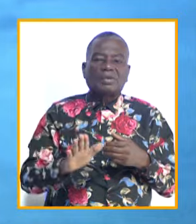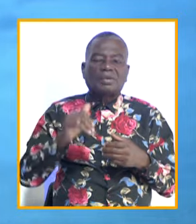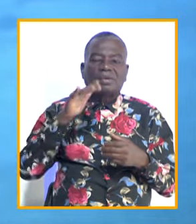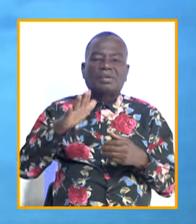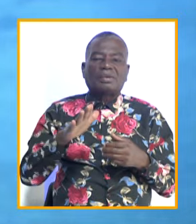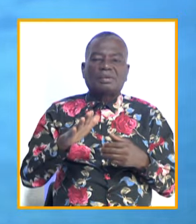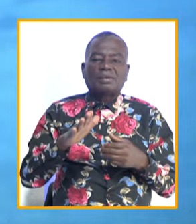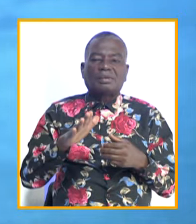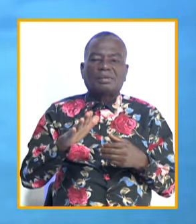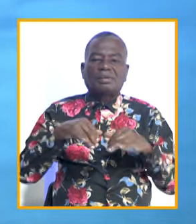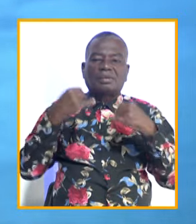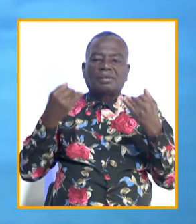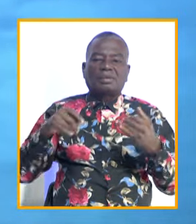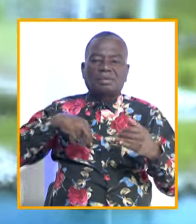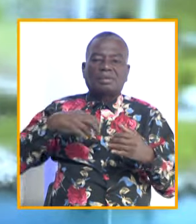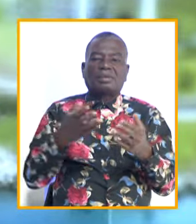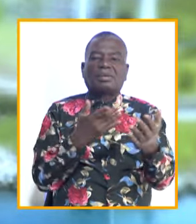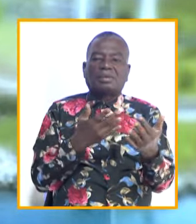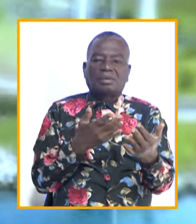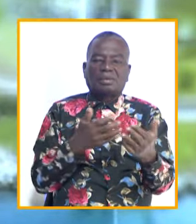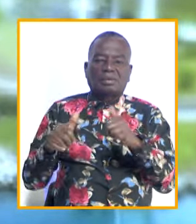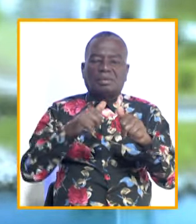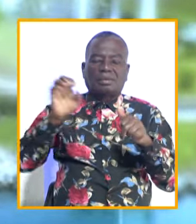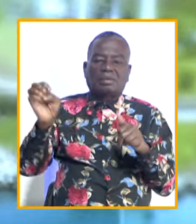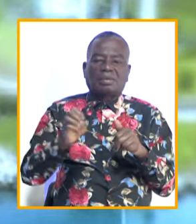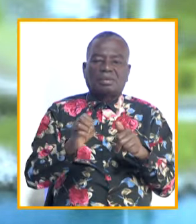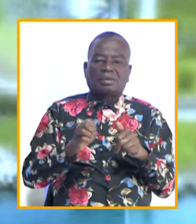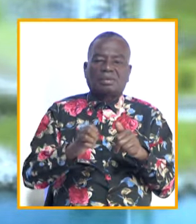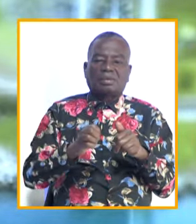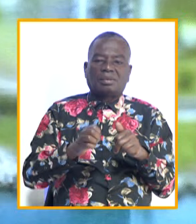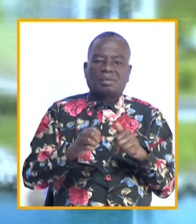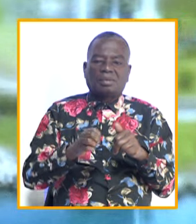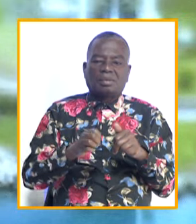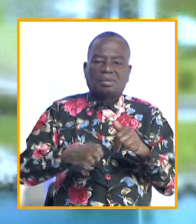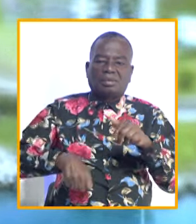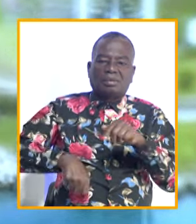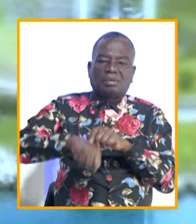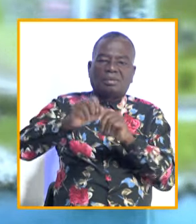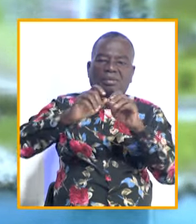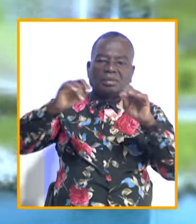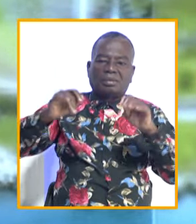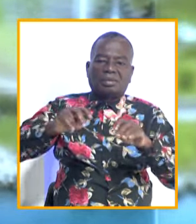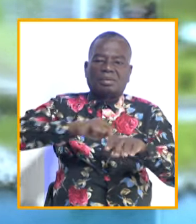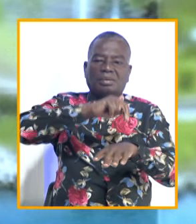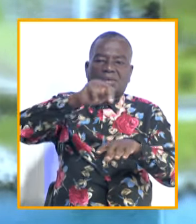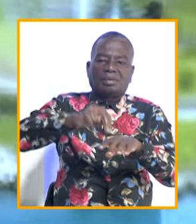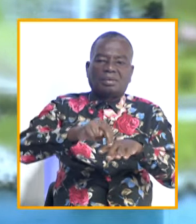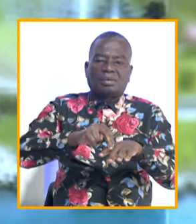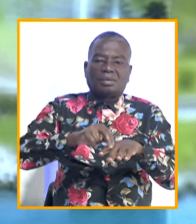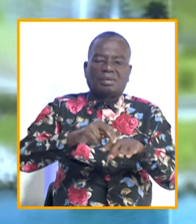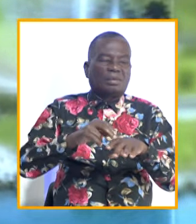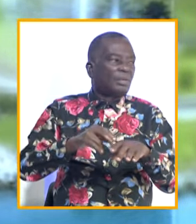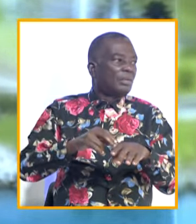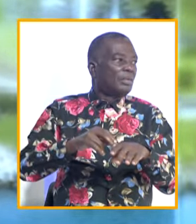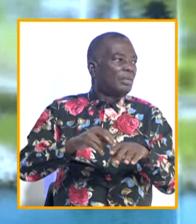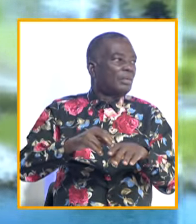Marine. Alors un journal que nous attendons, surtout l'actualité du championnat national. L'Africa Sport reste-t-il ou pas en Ligue 2?